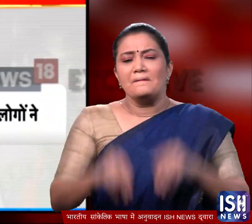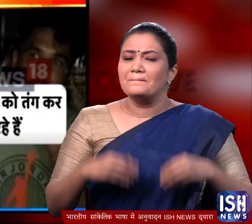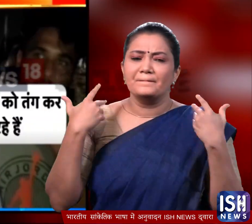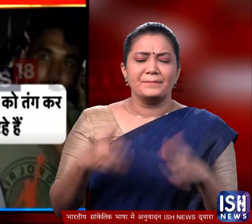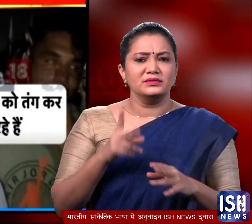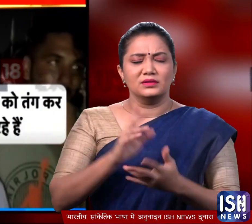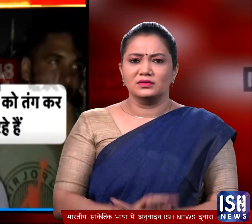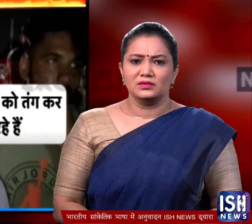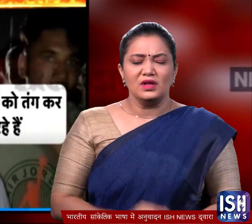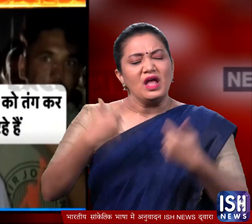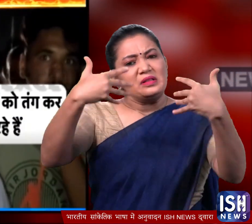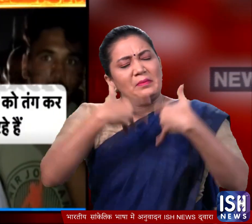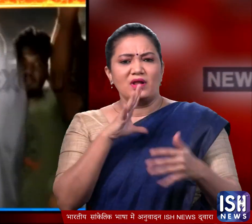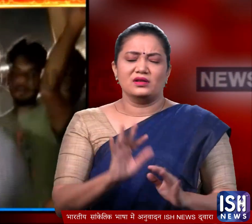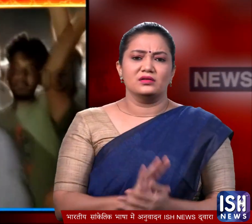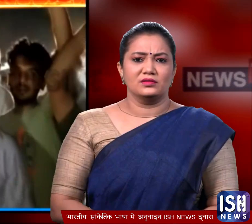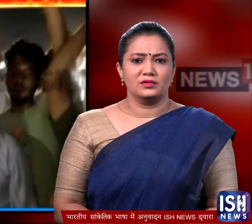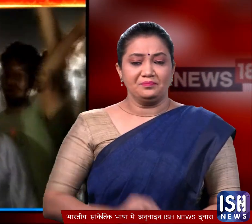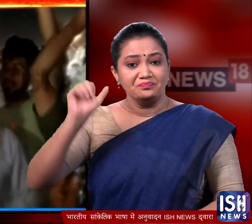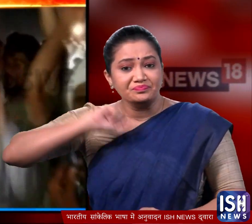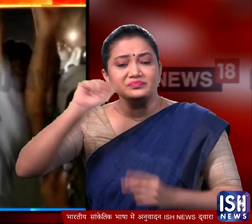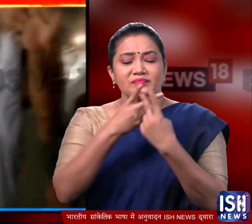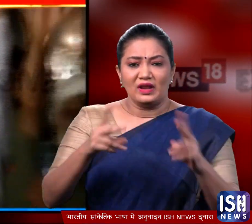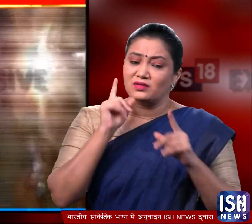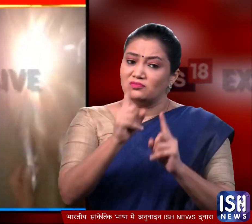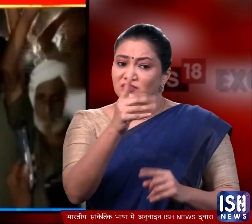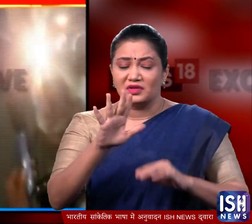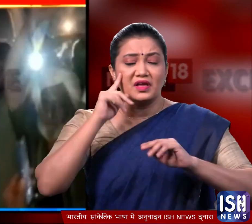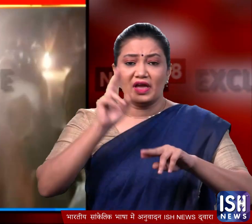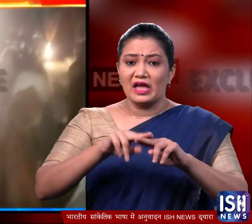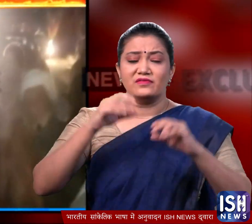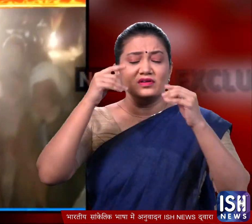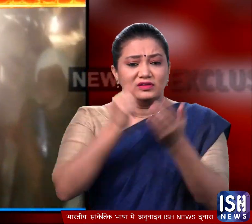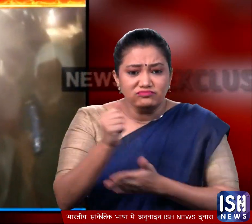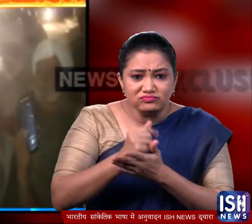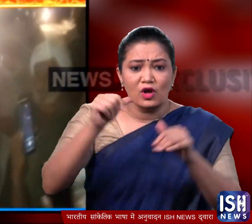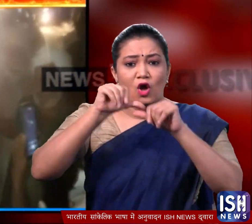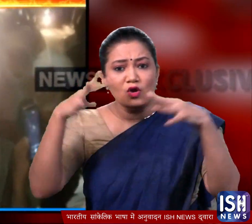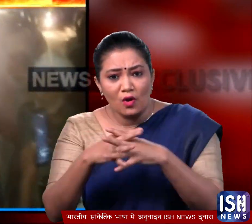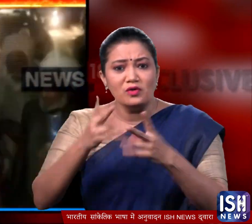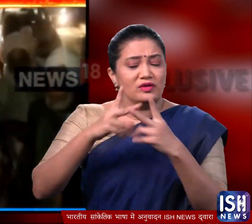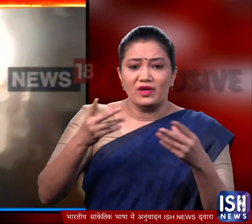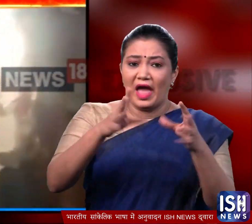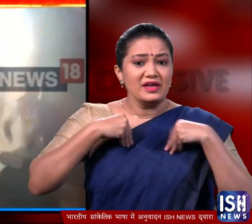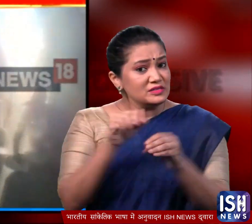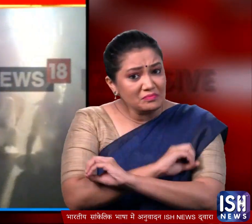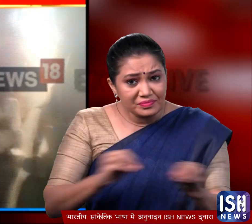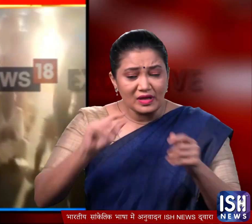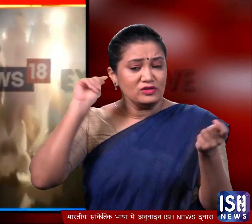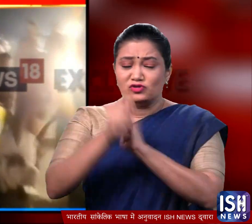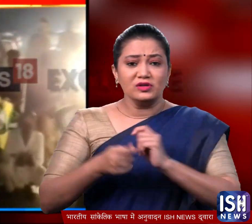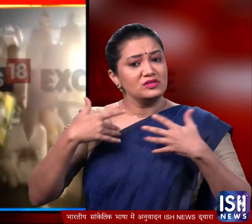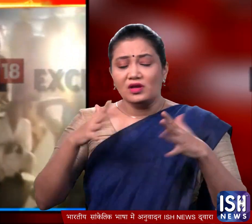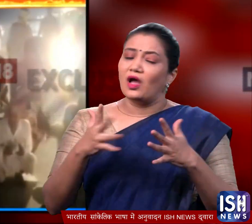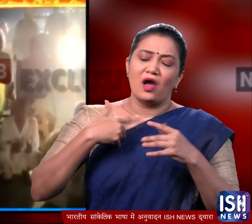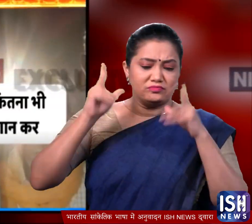लोगों ने किसानों को तंग कर रहे हैं। साथ ही प्रदर्शनकारियों ने चेतावनी भी दी कि जब तक कृषि सुधार कानूनों पर उनकी मांगे नहीं मानी जाती